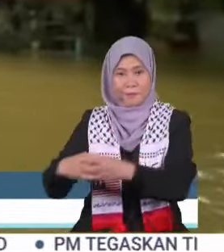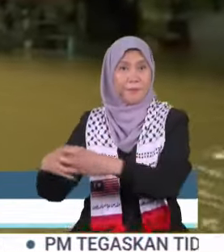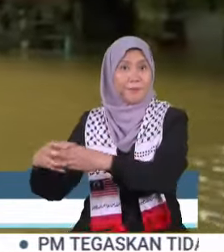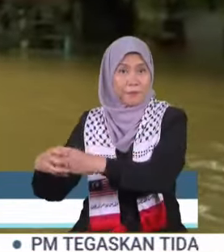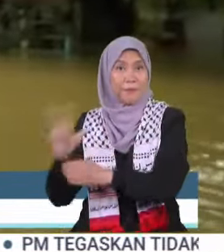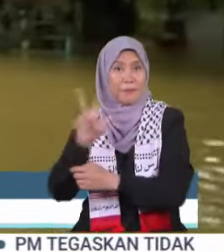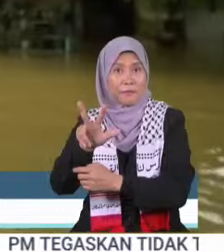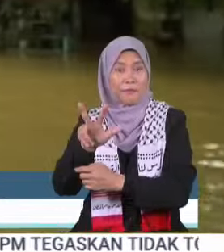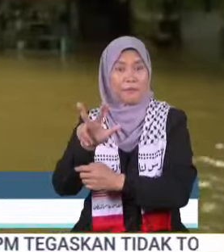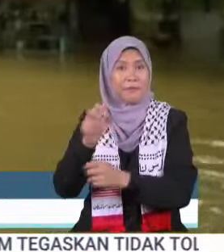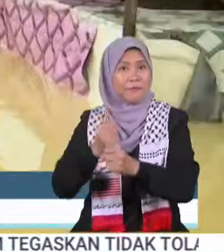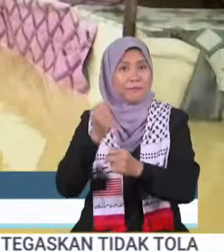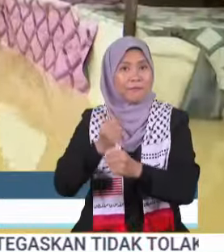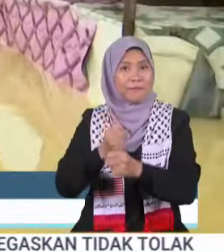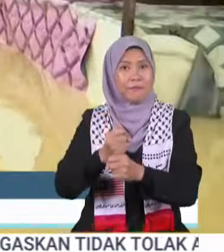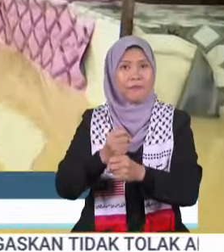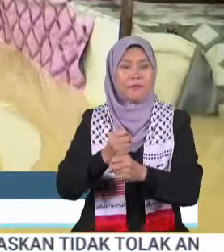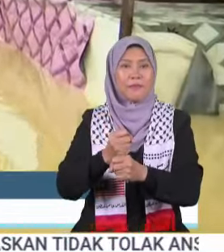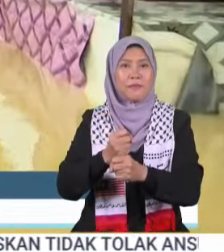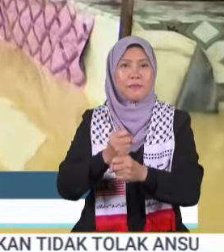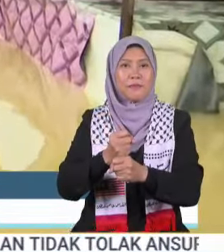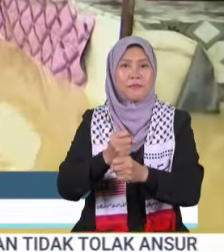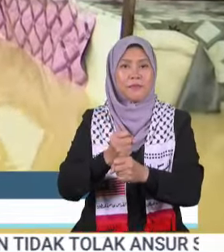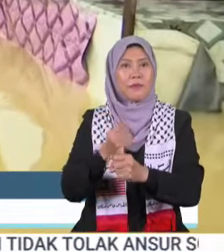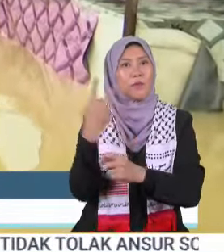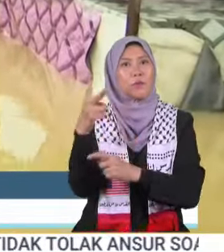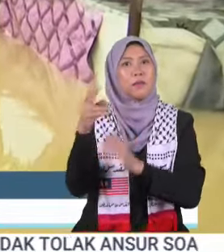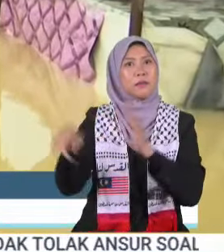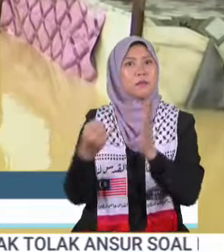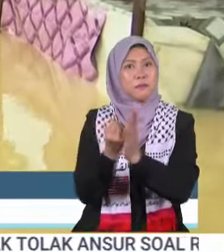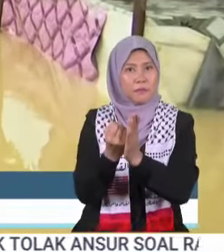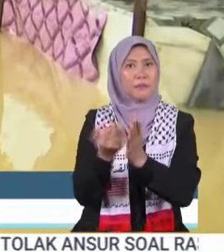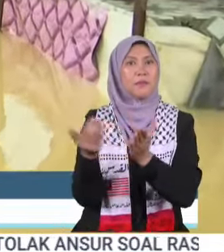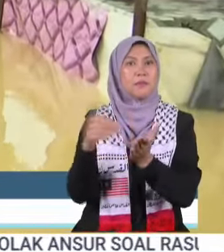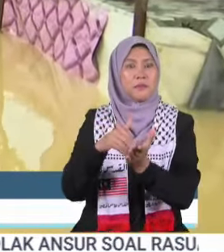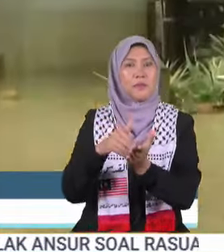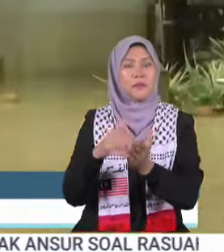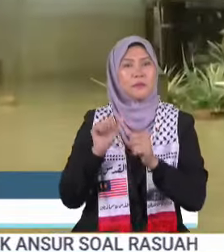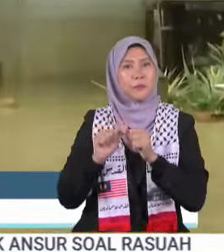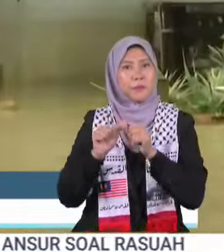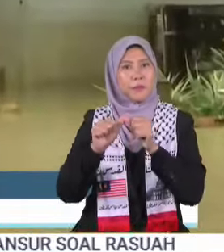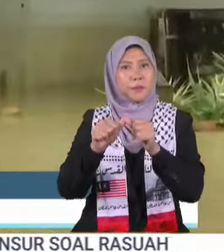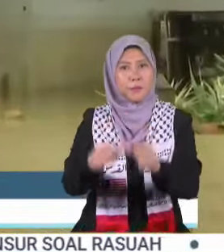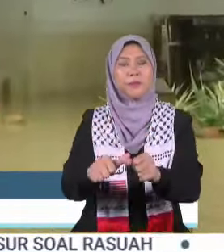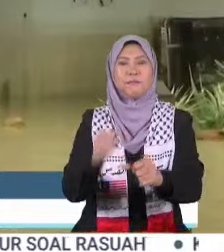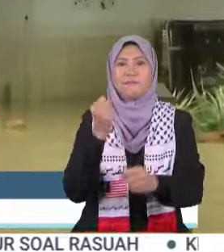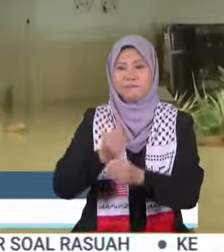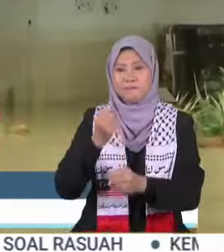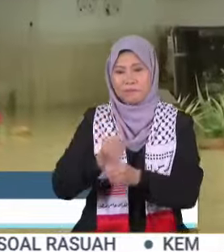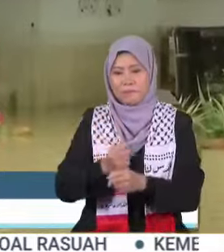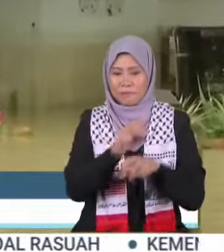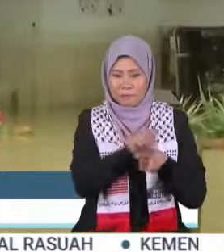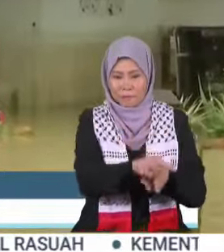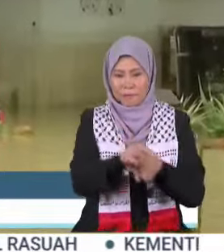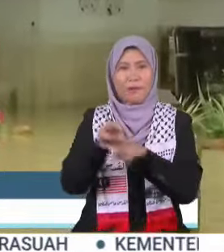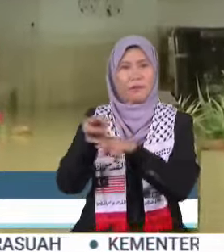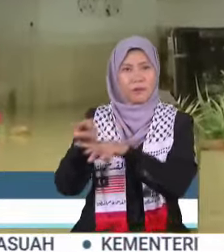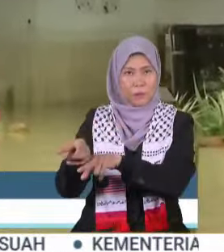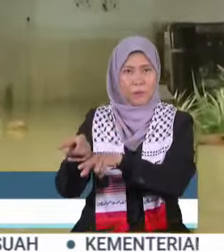pasukan yang bekerja selama dalam sif 12 jam lagi Okey secara itu secara berturutan yang akan menjalankan kerja-kerja